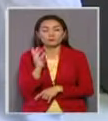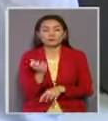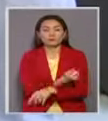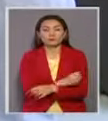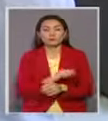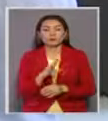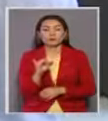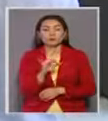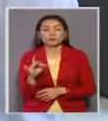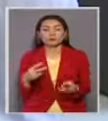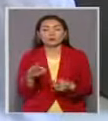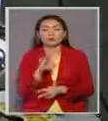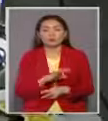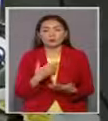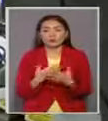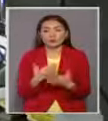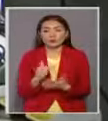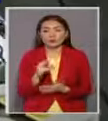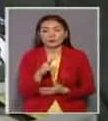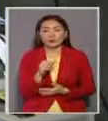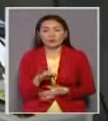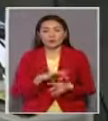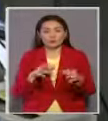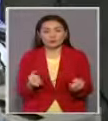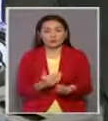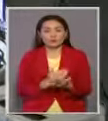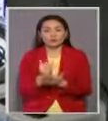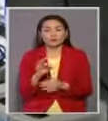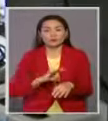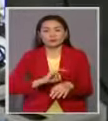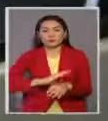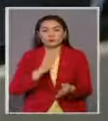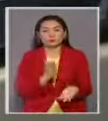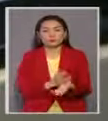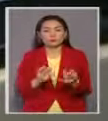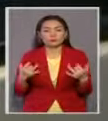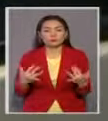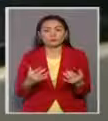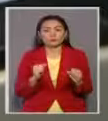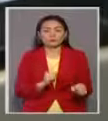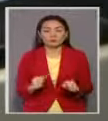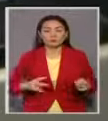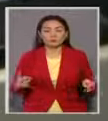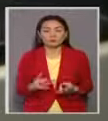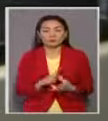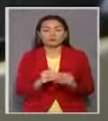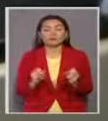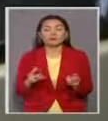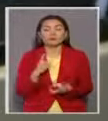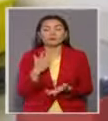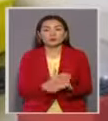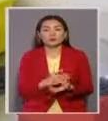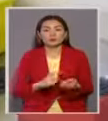супервирусом. Нет сведений и о том, что кентавр обладает высокой способностью обходить иммунную защиту. А для того, кто